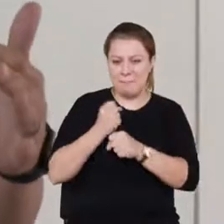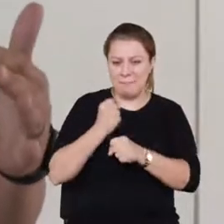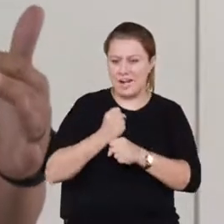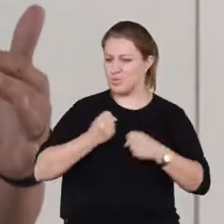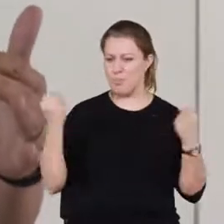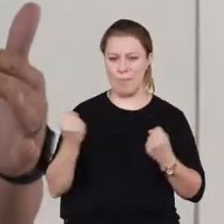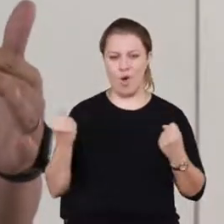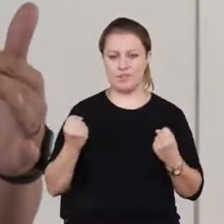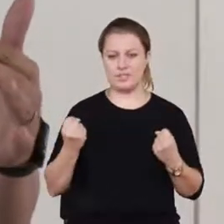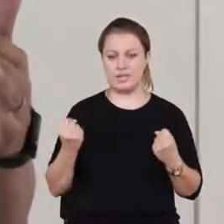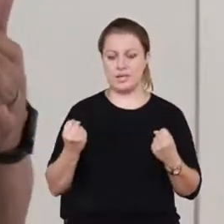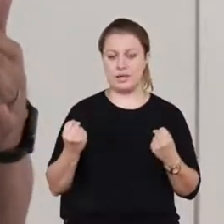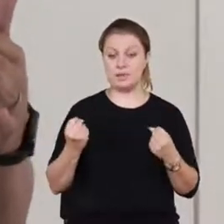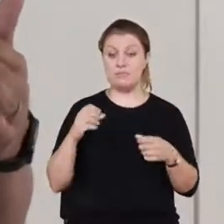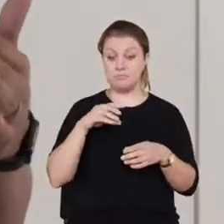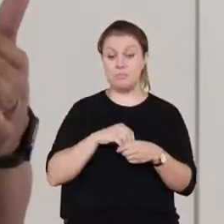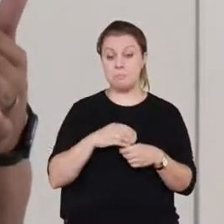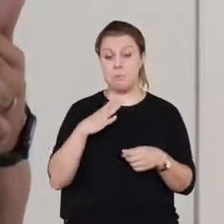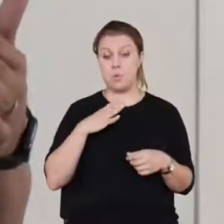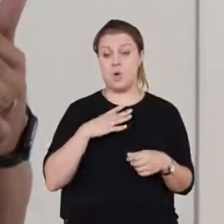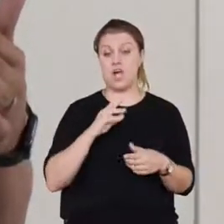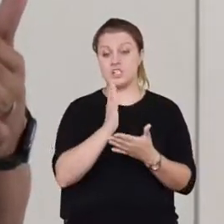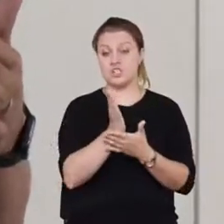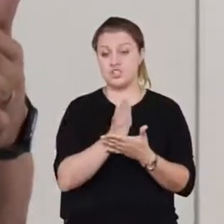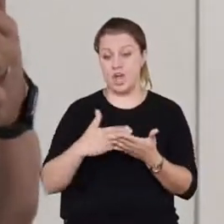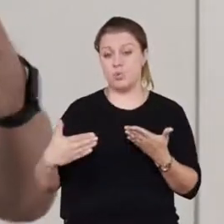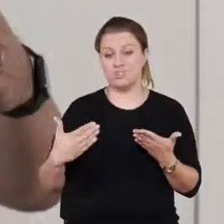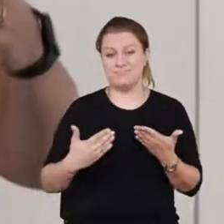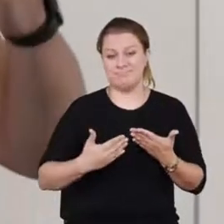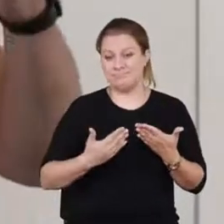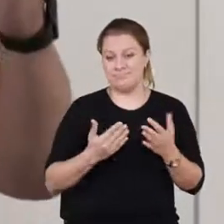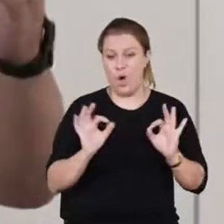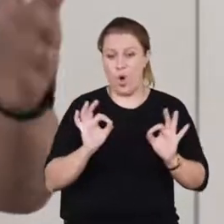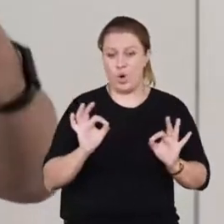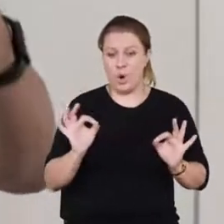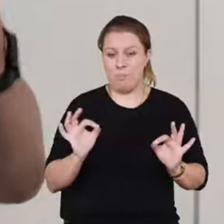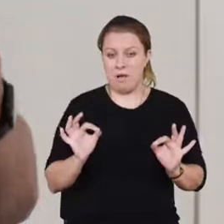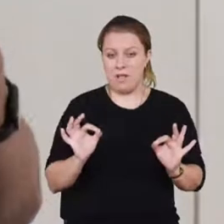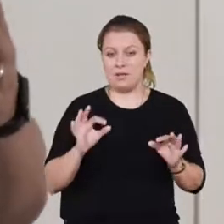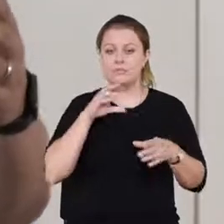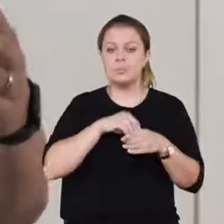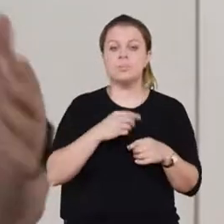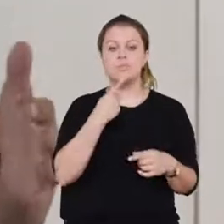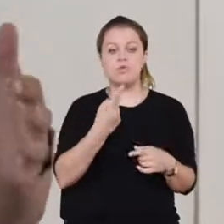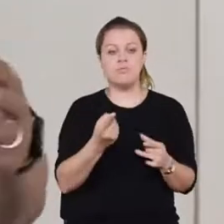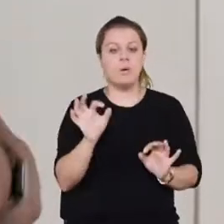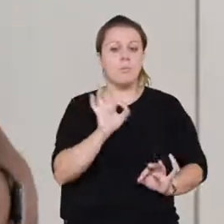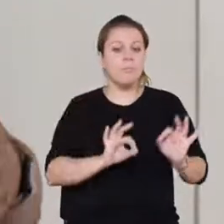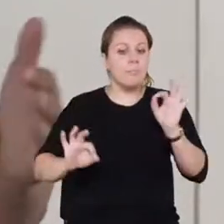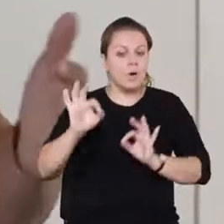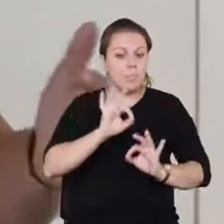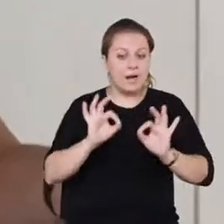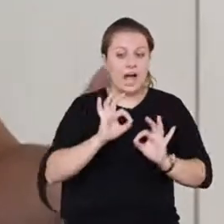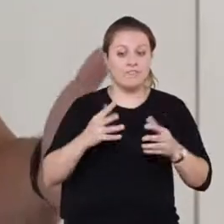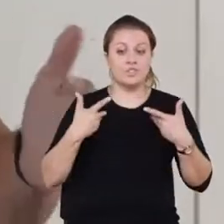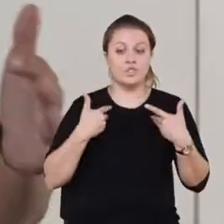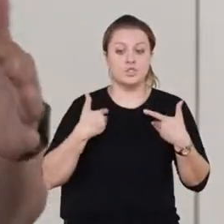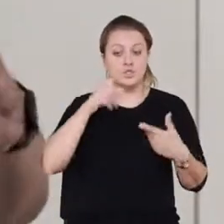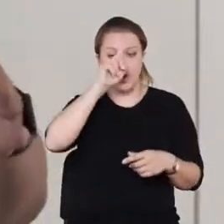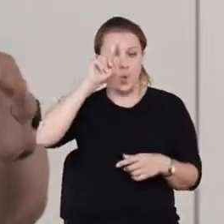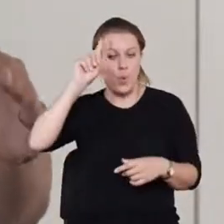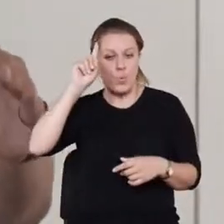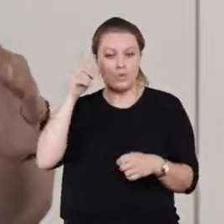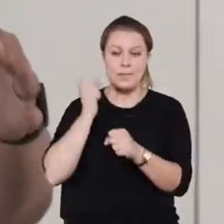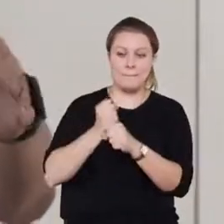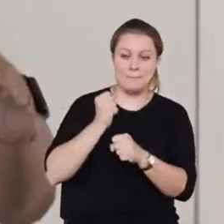bardziej nacjonalistyczną, w takim jak wolicie, która mówiła, nie będzie poprawy bytu robotników i chłopów